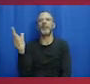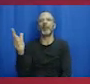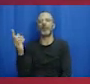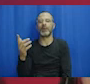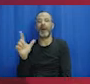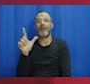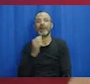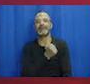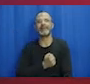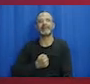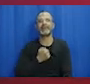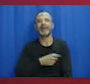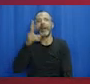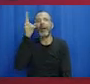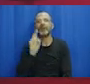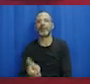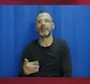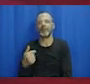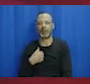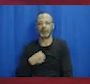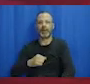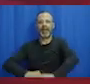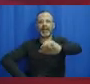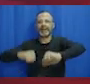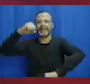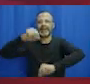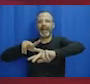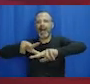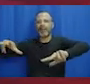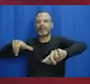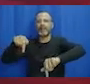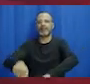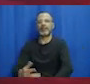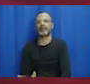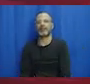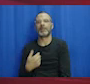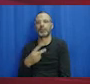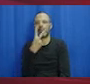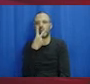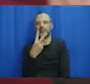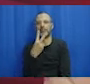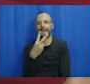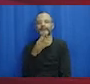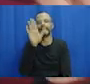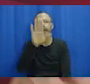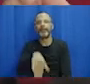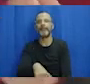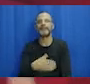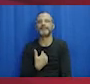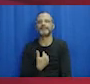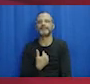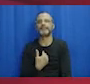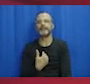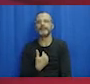للاسف الشديد كيف ممكن انه احنا نقدر نتعامل مع هذا الوضع اللي احنا موجودين فيه؟ انا ارى انه حتى